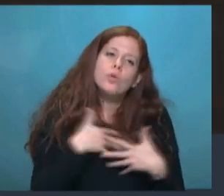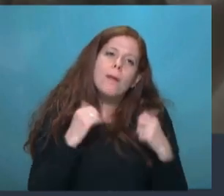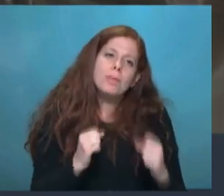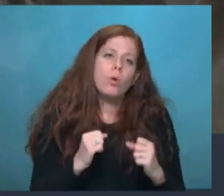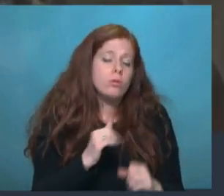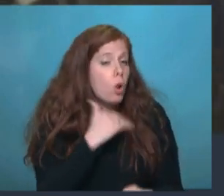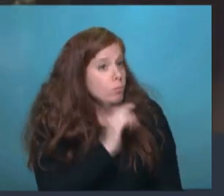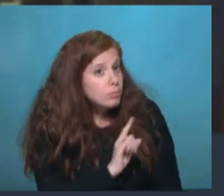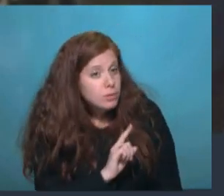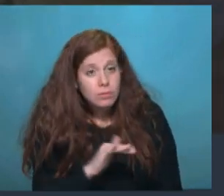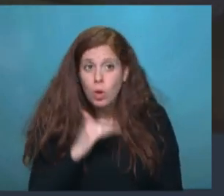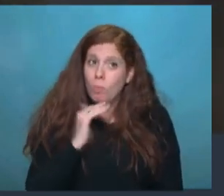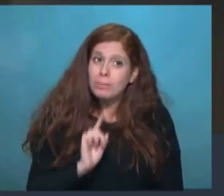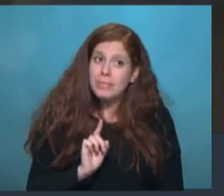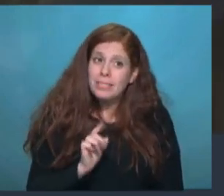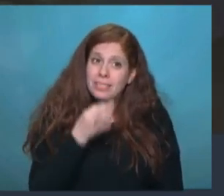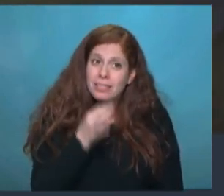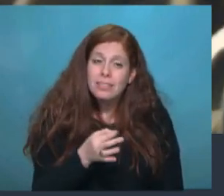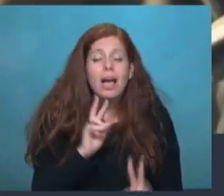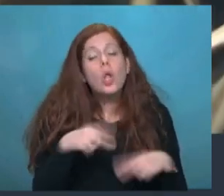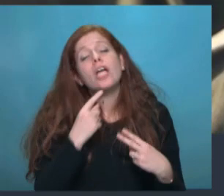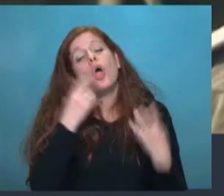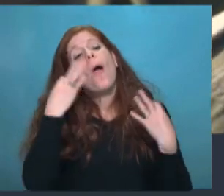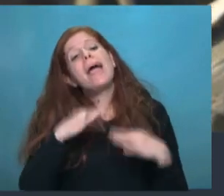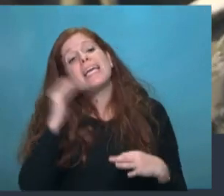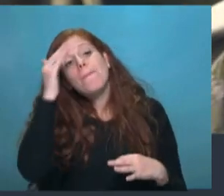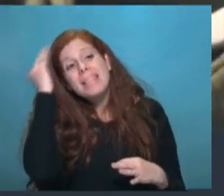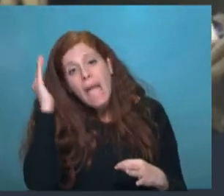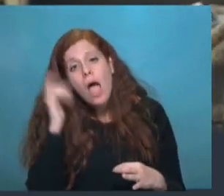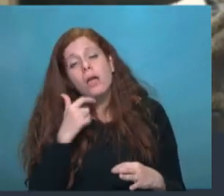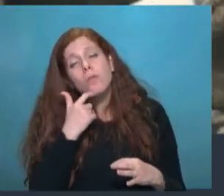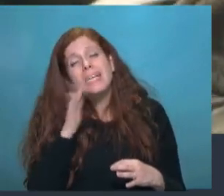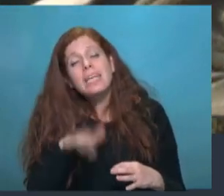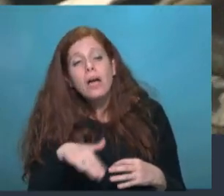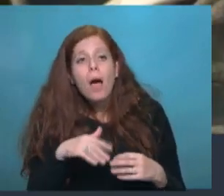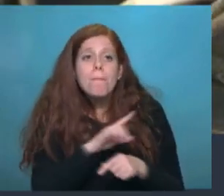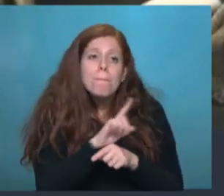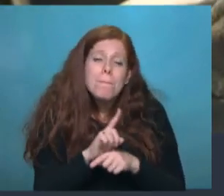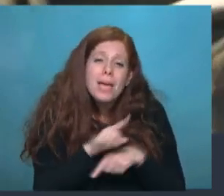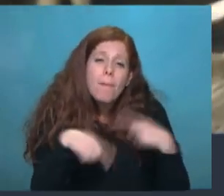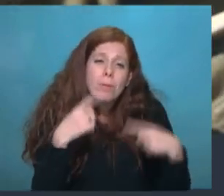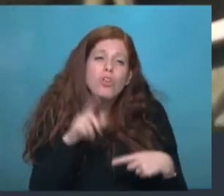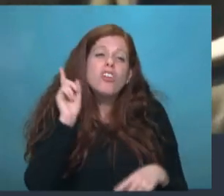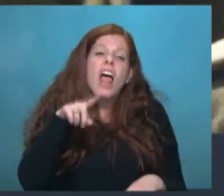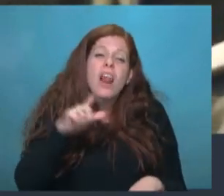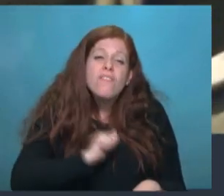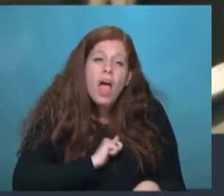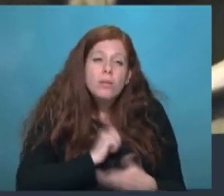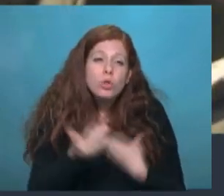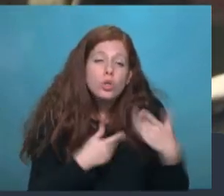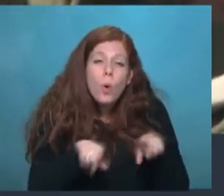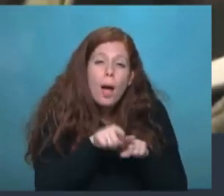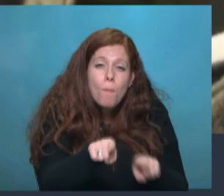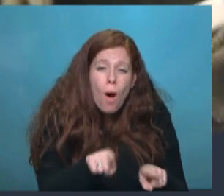מספיק? אני לא יכול להגיד שאנחנו ערכיים מדי. אני אומר את זה גם בימים שיש 1,000 חיילים ששירתו כמוכם,